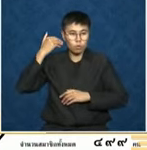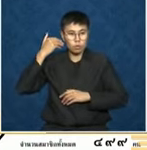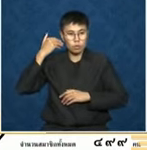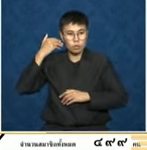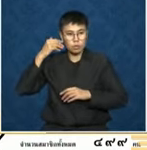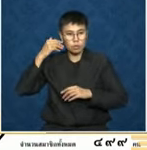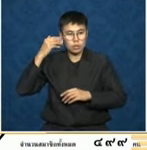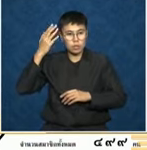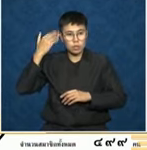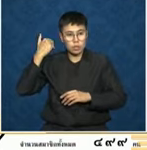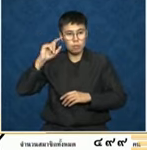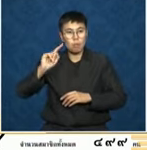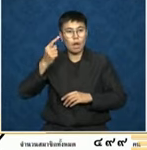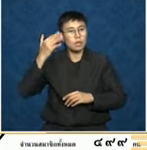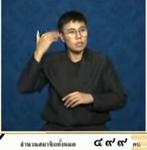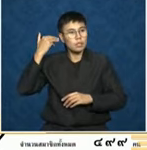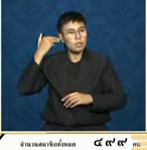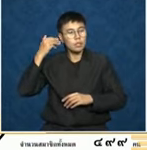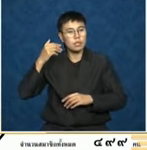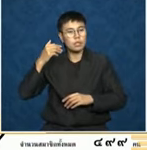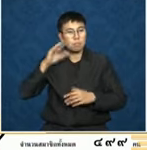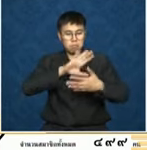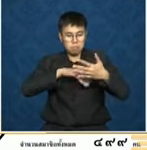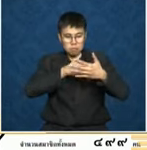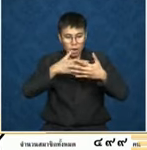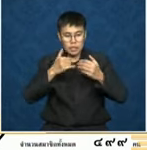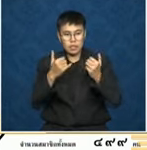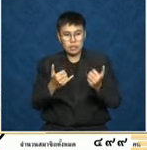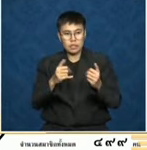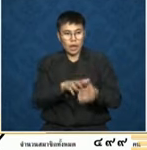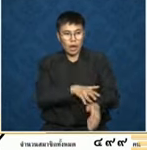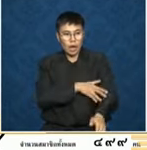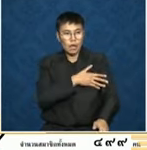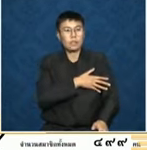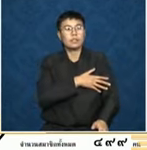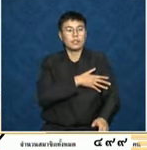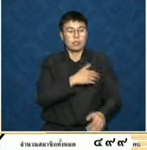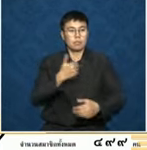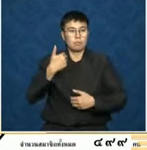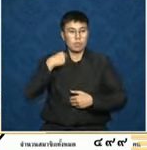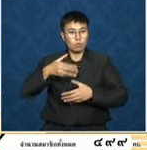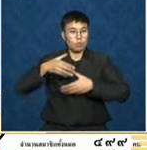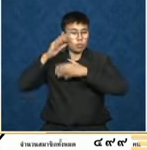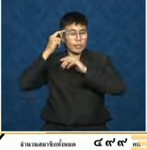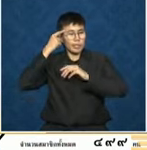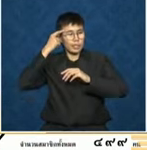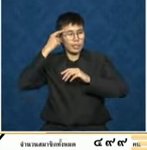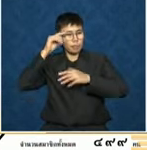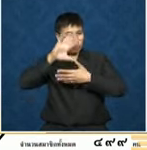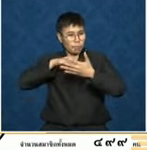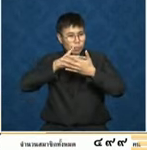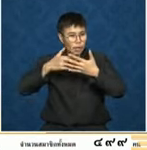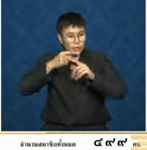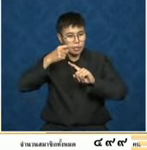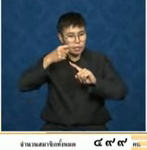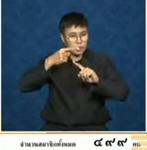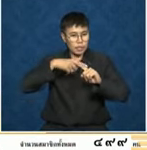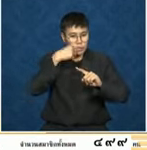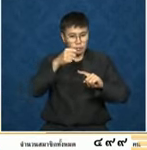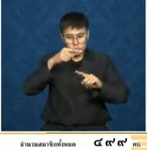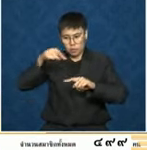ของปีปฏิทินนี้อาจจะล่าช้าไปนะครับแต่จริงๆปกติเนี่ยก็จะเป็นการทบทวนวางแผนนะครับในช่วงตุลาถึงธันวา